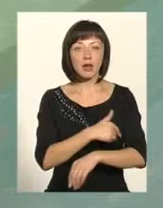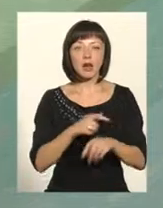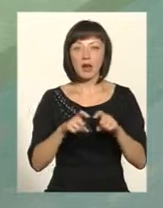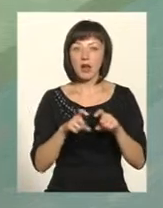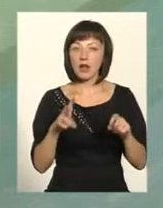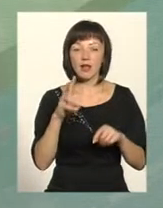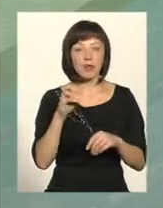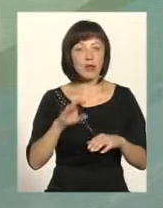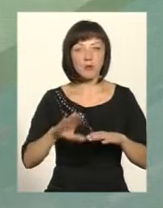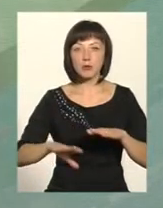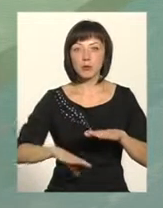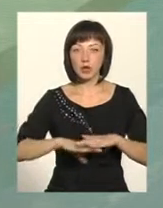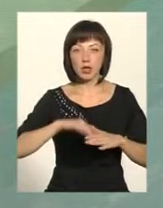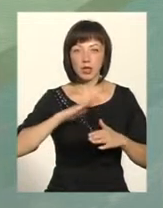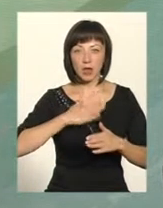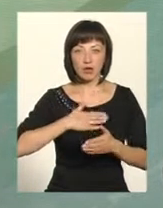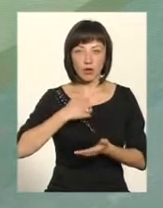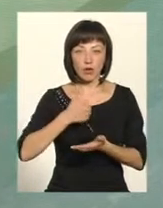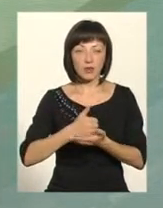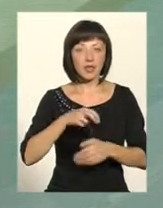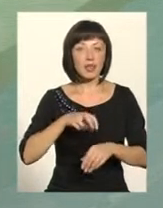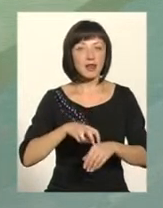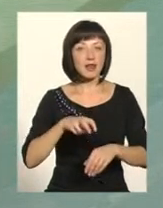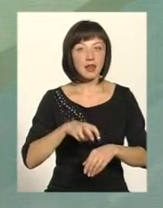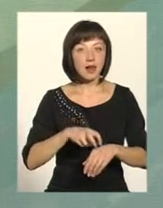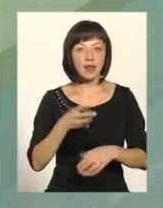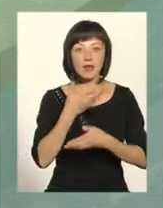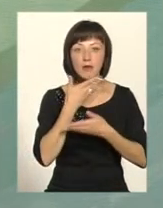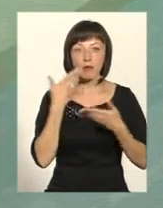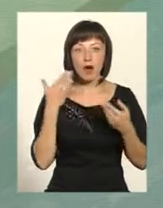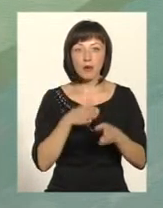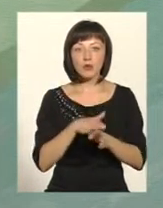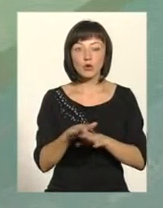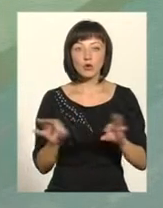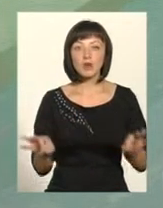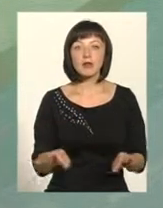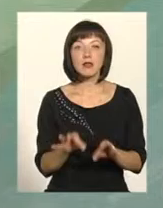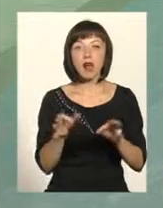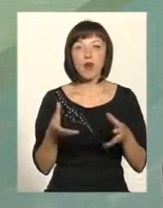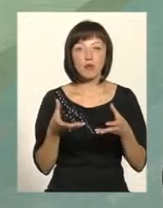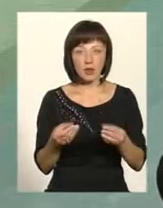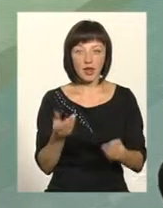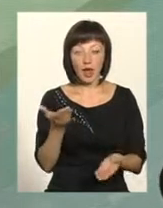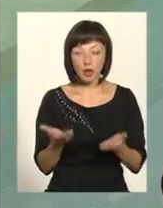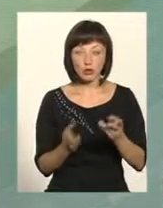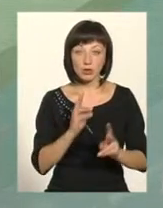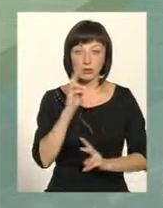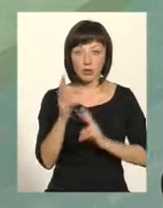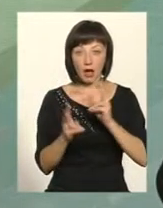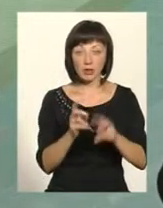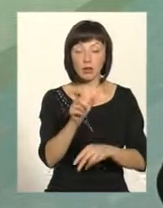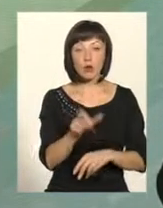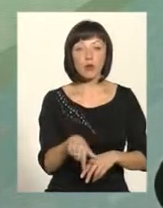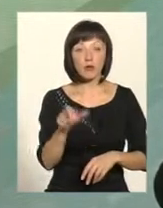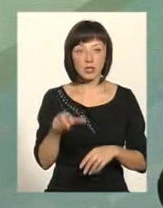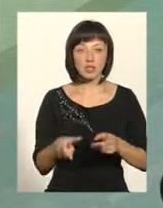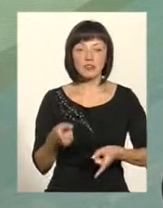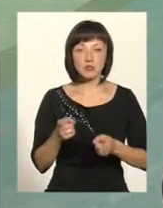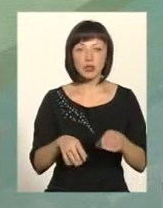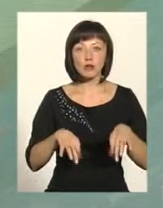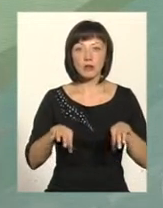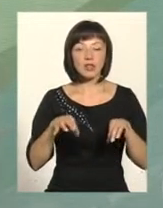не підпорядковується нашому головному лікарю. Головний лікар не має абсолютно ніякого впливу. І якщо йдуть скарги громадян, звичайно, машина не